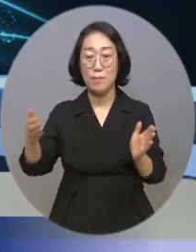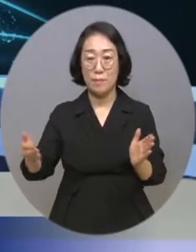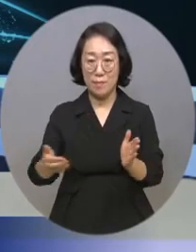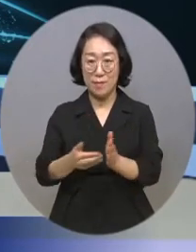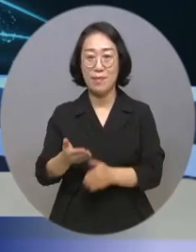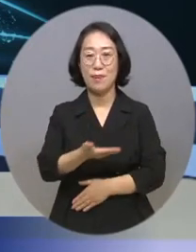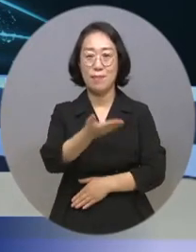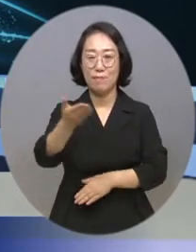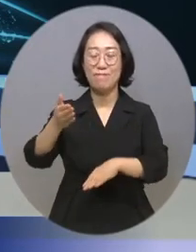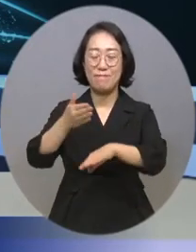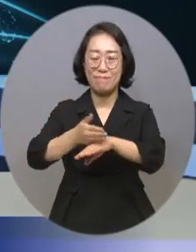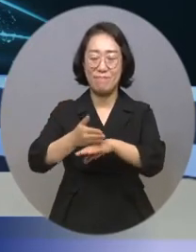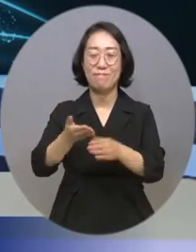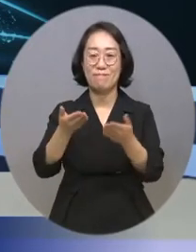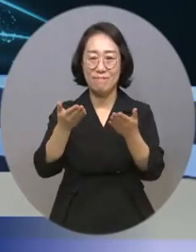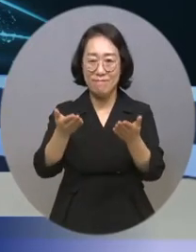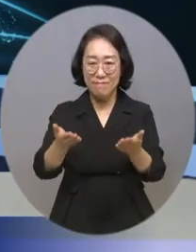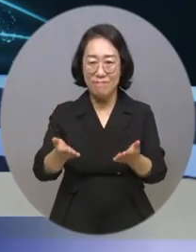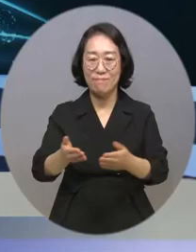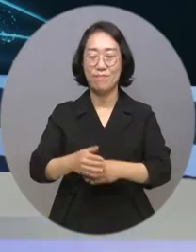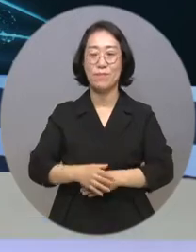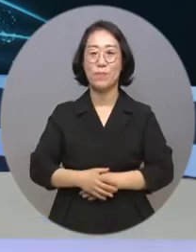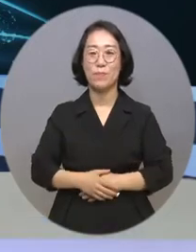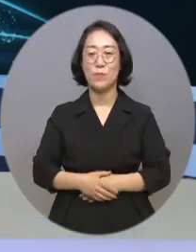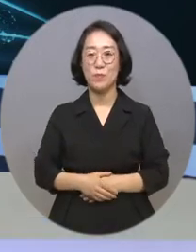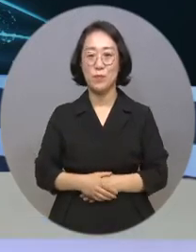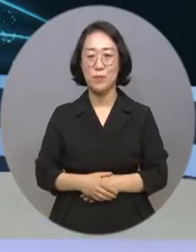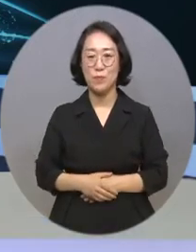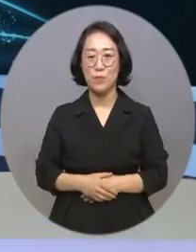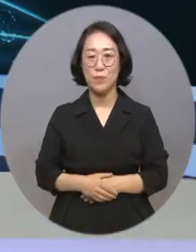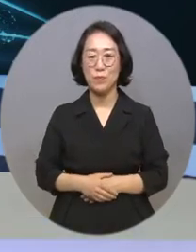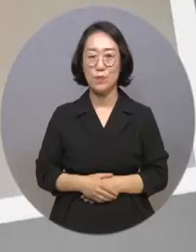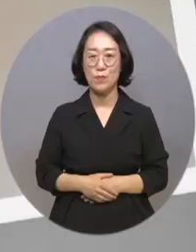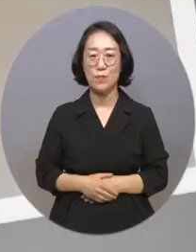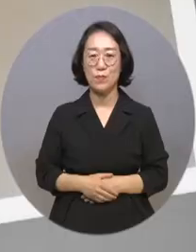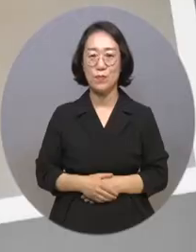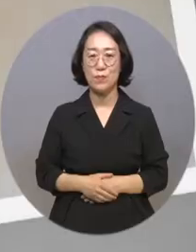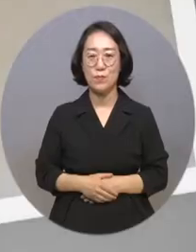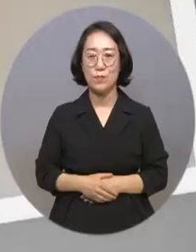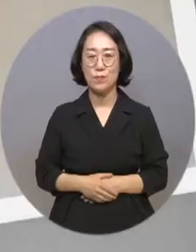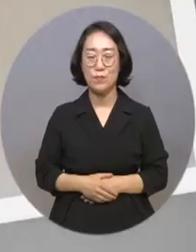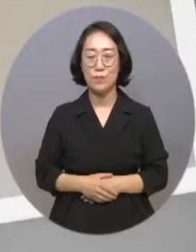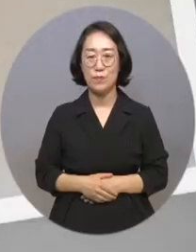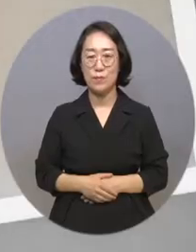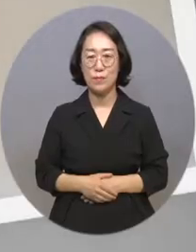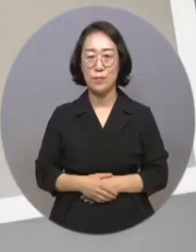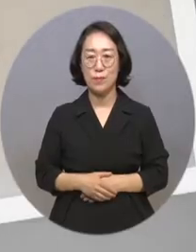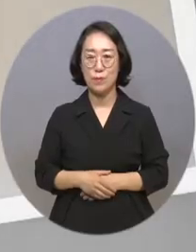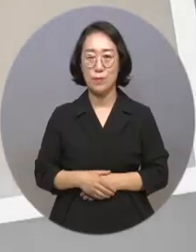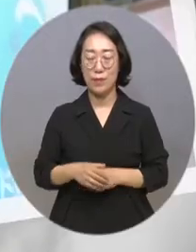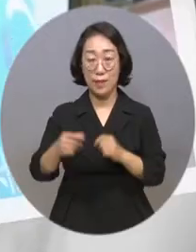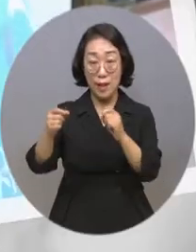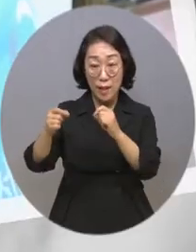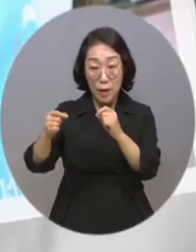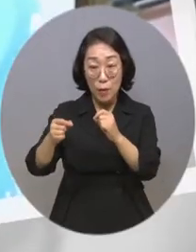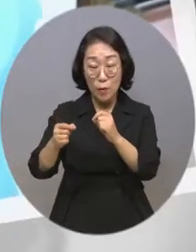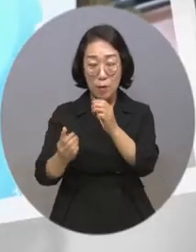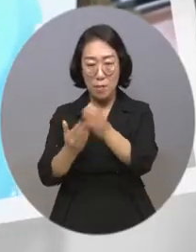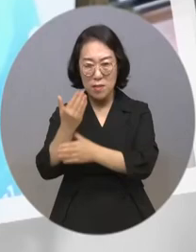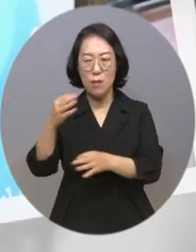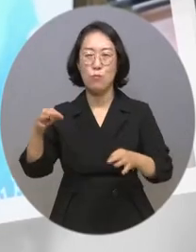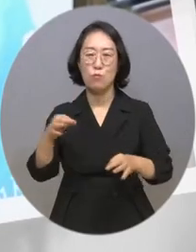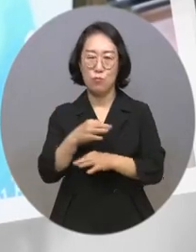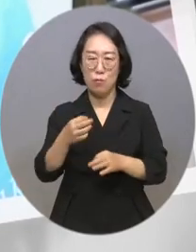시청해주신 여러분 고맙습니다. 우리 주변에서 일어나는 불공정한